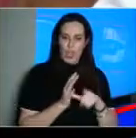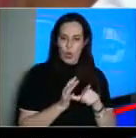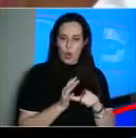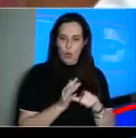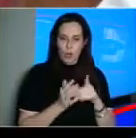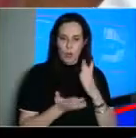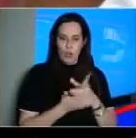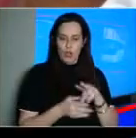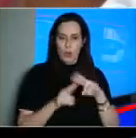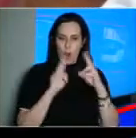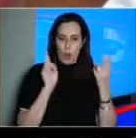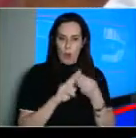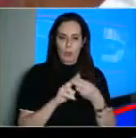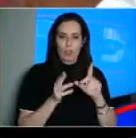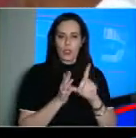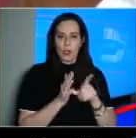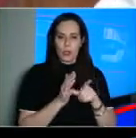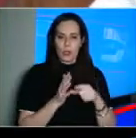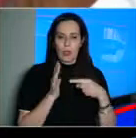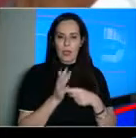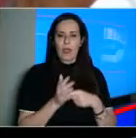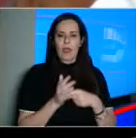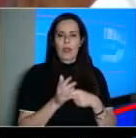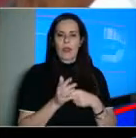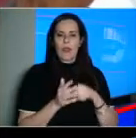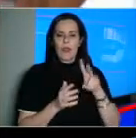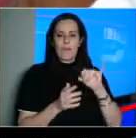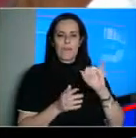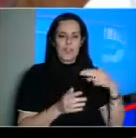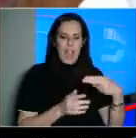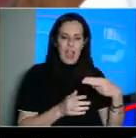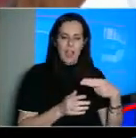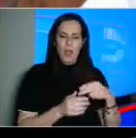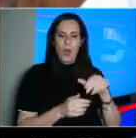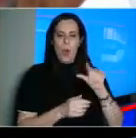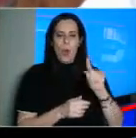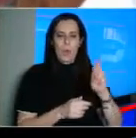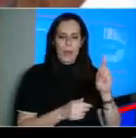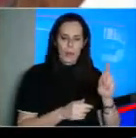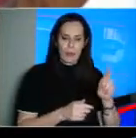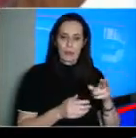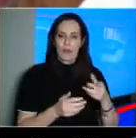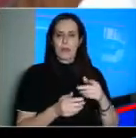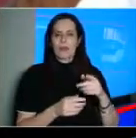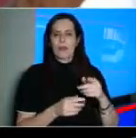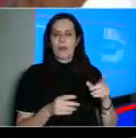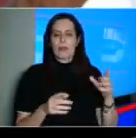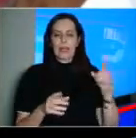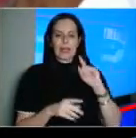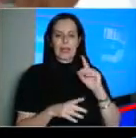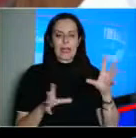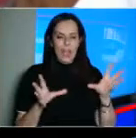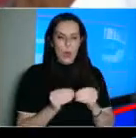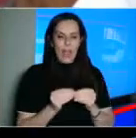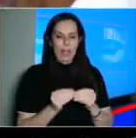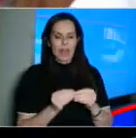שהן קיימות בעולם. טכנולוגיות כמו ויה, טכנולוגיות כמו אובר, טכנולוגיות כמו גט טוגדר. אבל יש הרבה